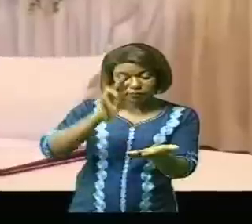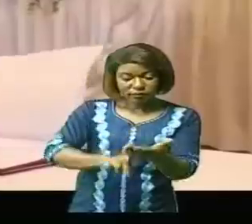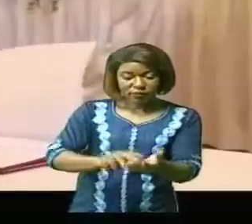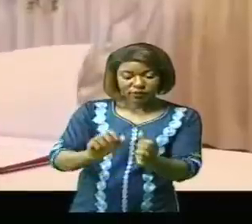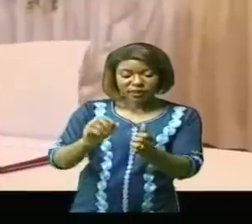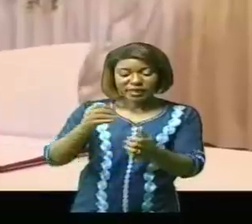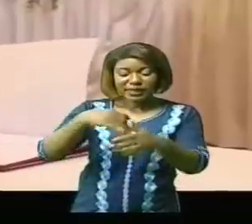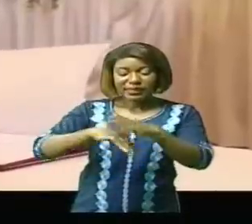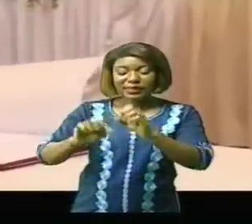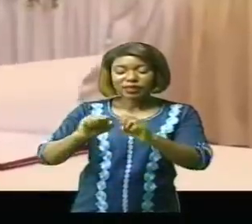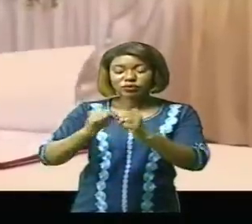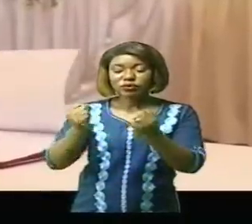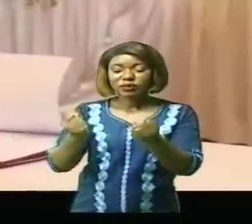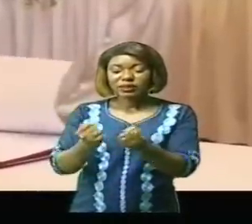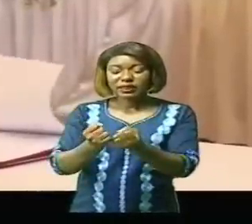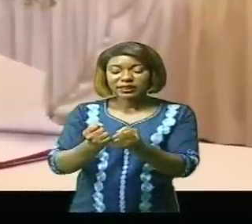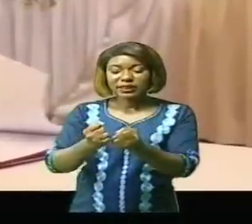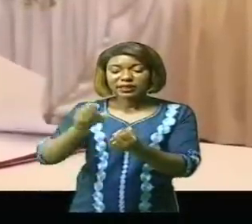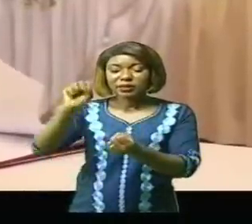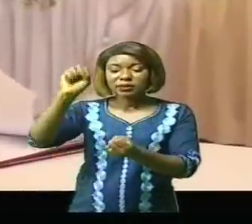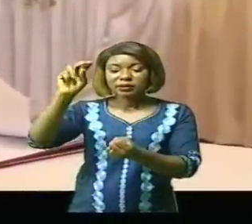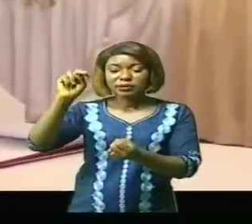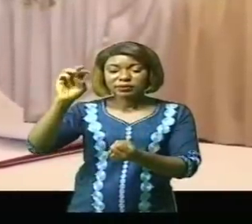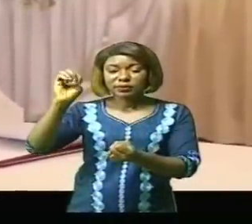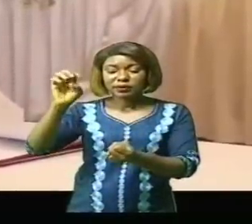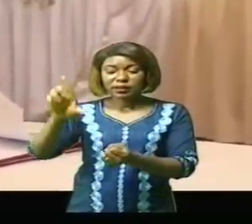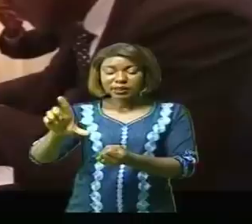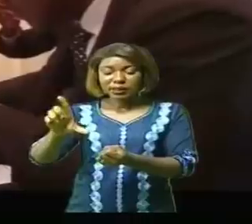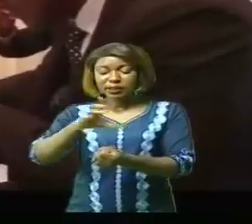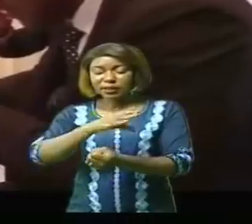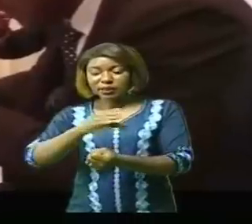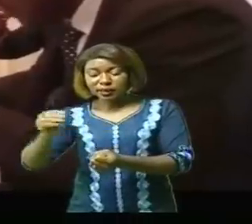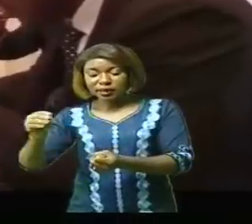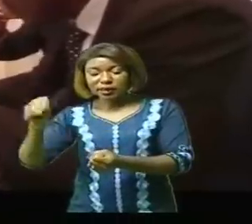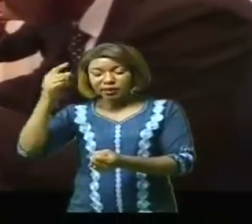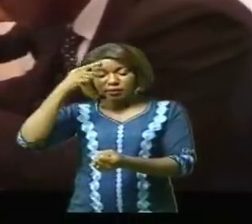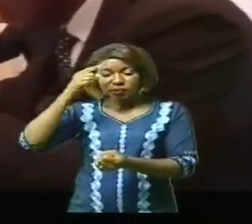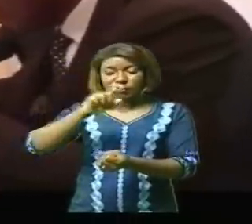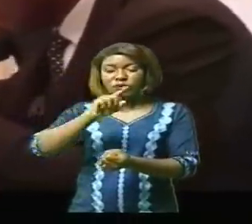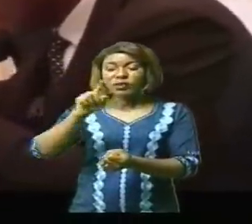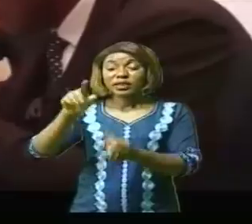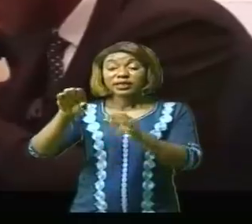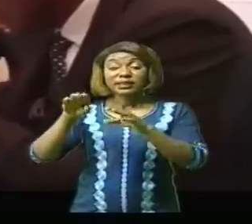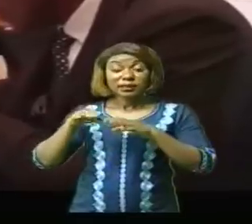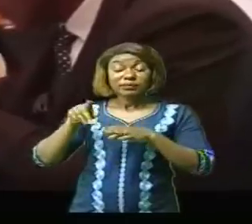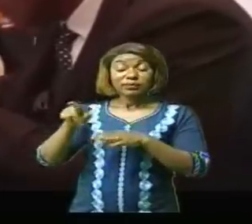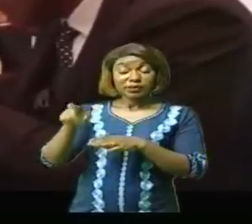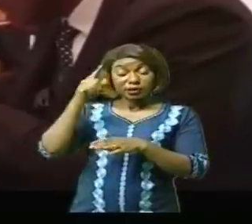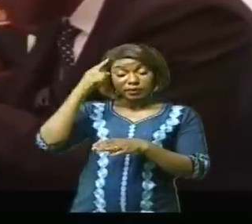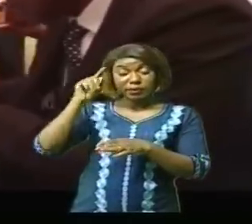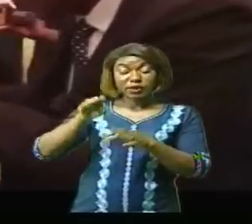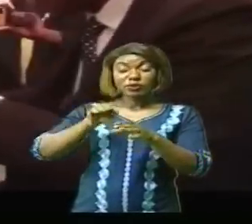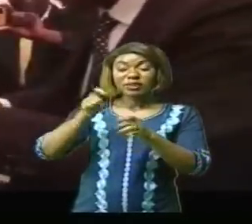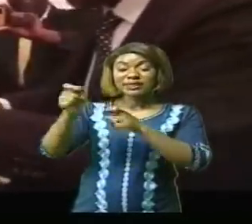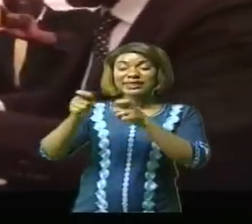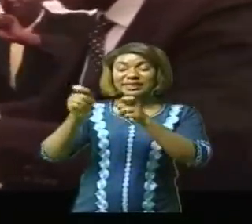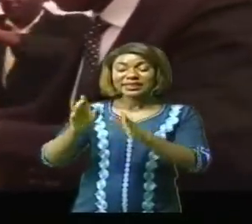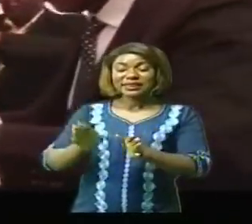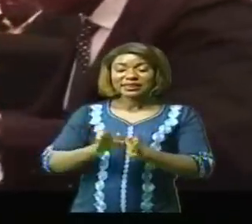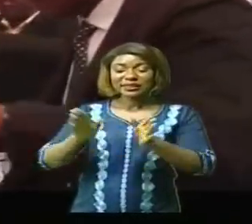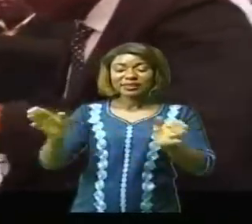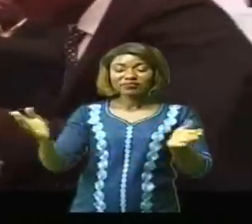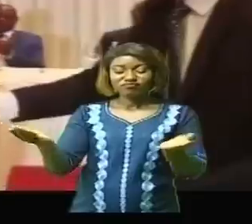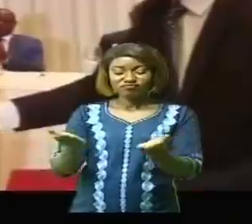intersociété SNEL-SA, représenté par Jean Bosco Kayombo Kayan, et pour la Zambie, ZESCO, par son directeur général